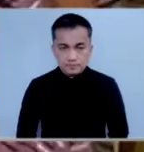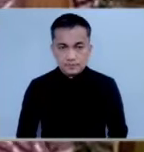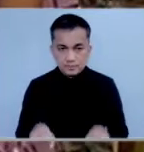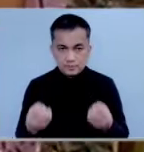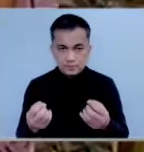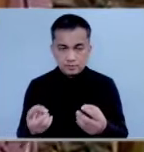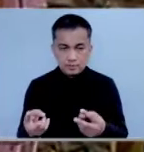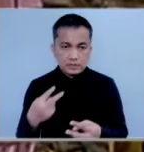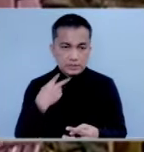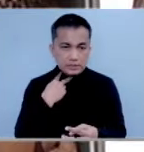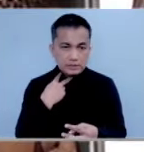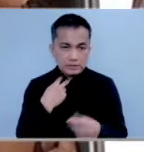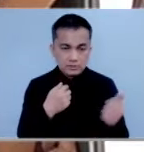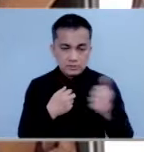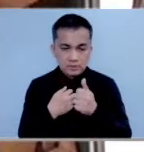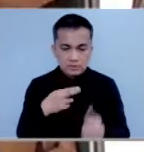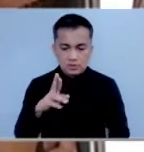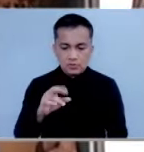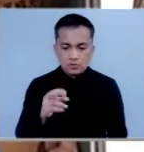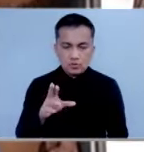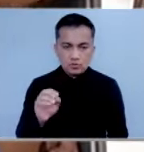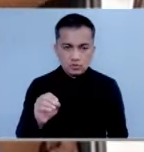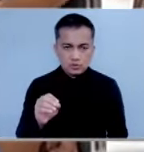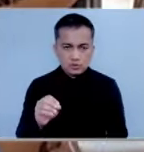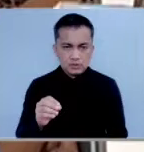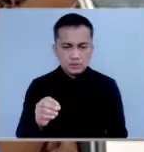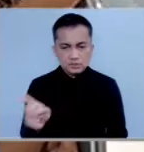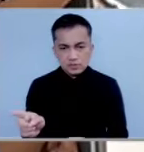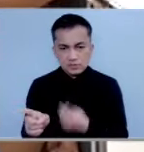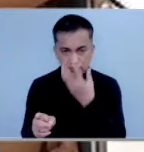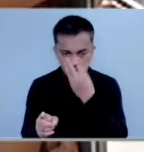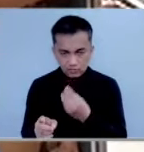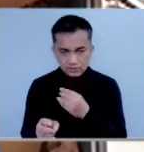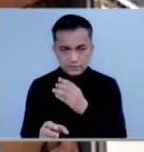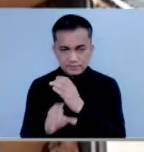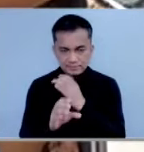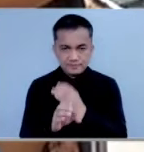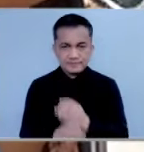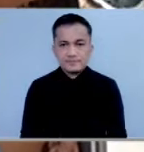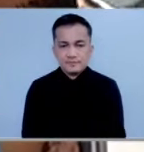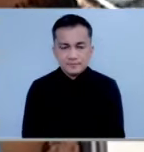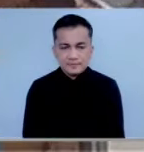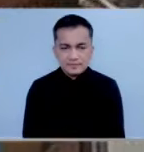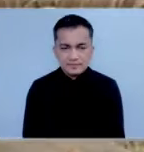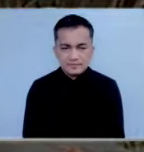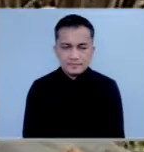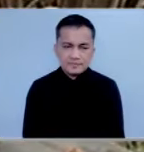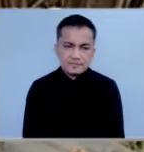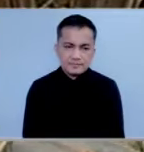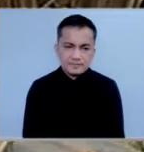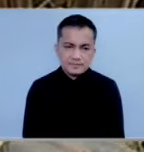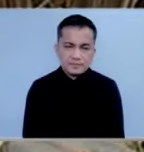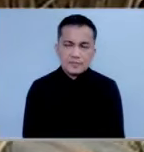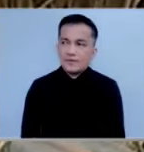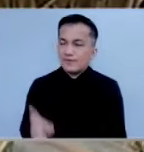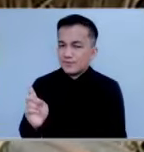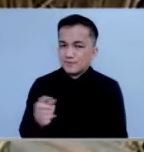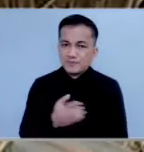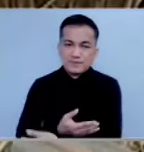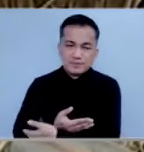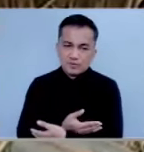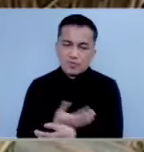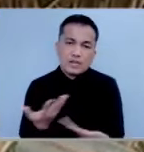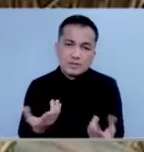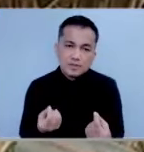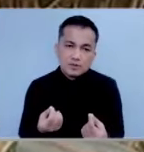naipit na pasahero ng Roro, ginawa ng tulugan ang kanilang mga sasakyan. So, grabe po yung bawis ng baby ko. Eh no choice kasi puyat din